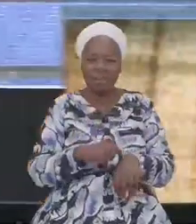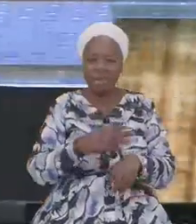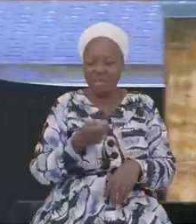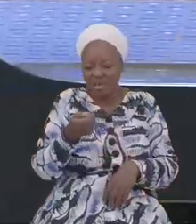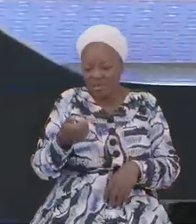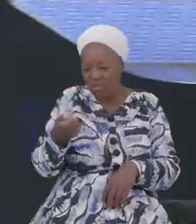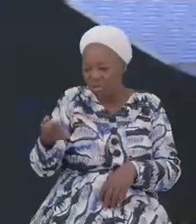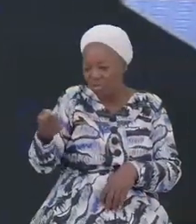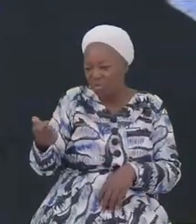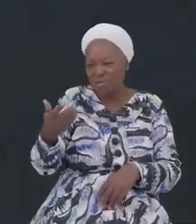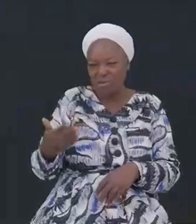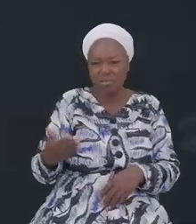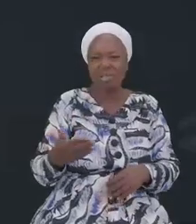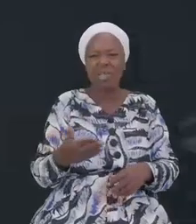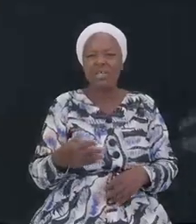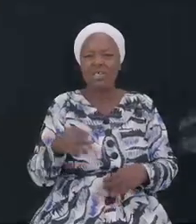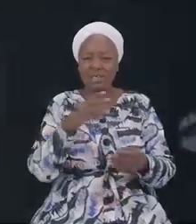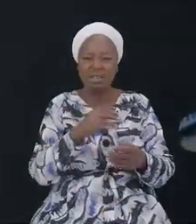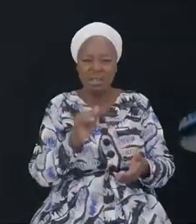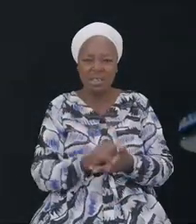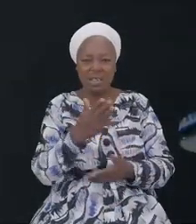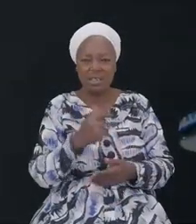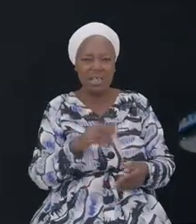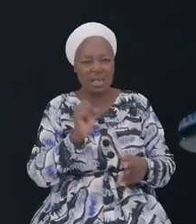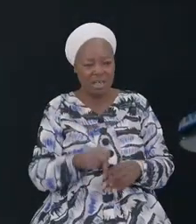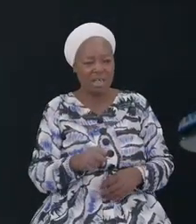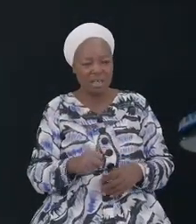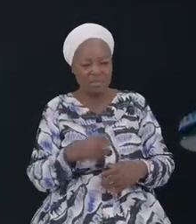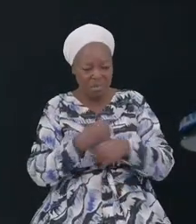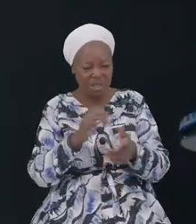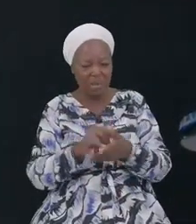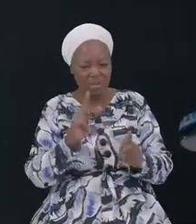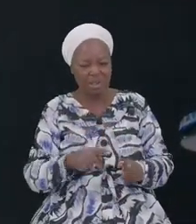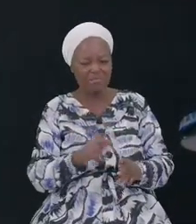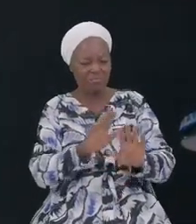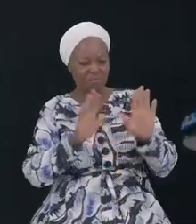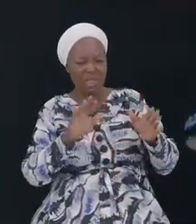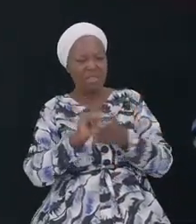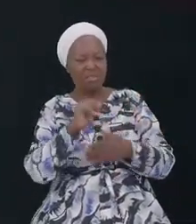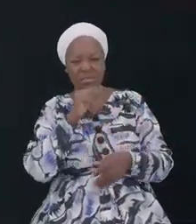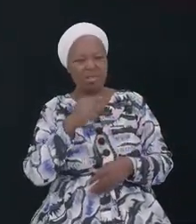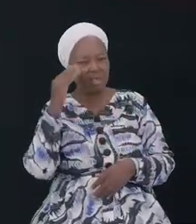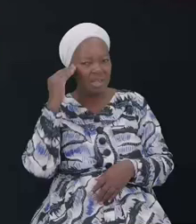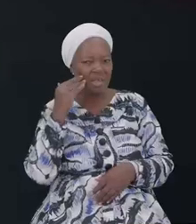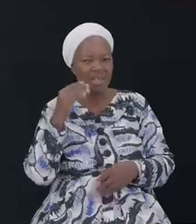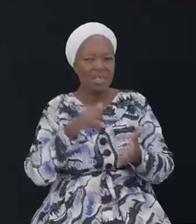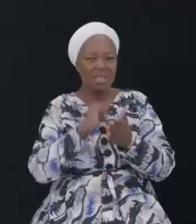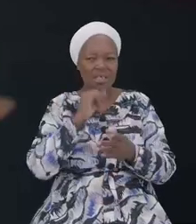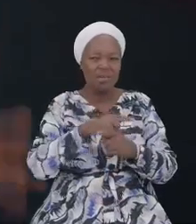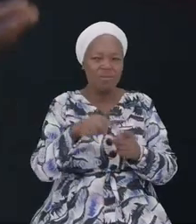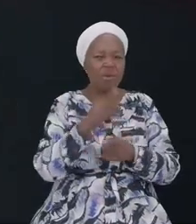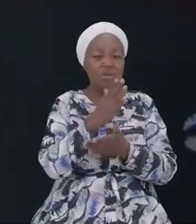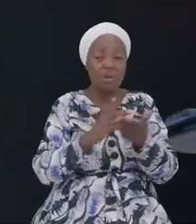défi, les choses viennent, même les pygmées arrivent à l'intimider. Non, ce n'est pas la tête, mais c'est lorsque quelqu'un